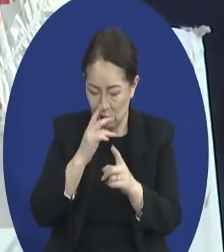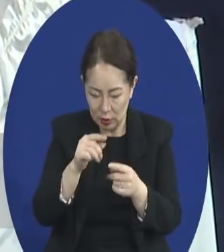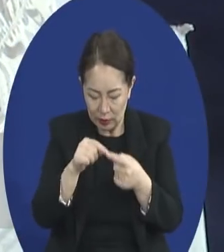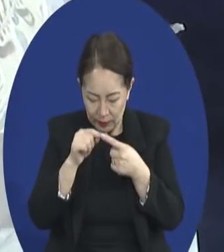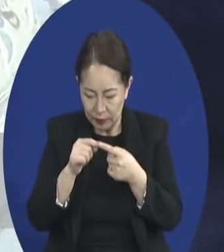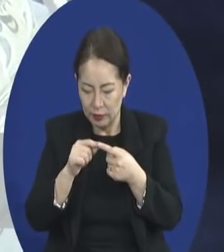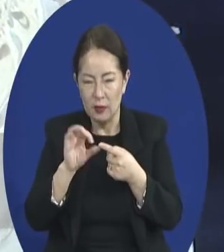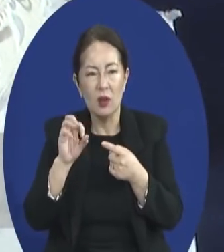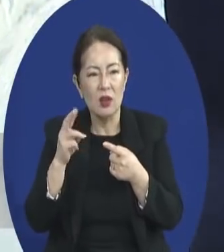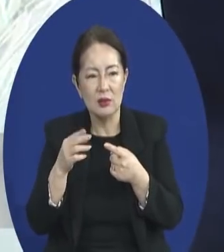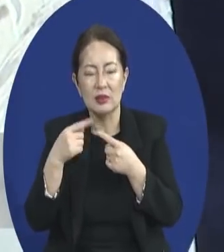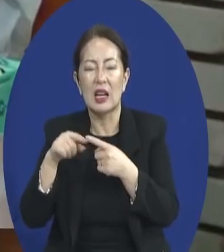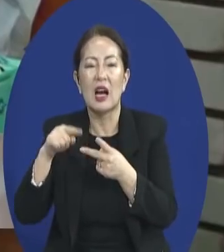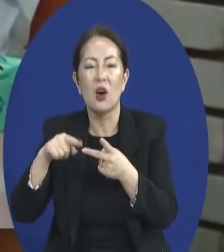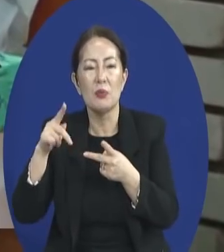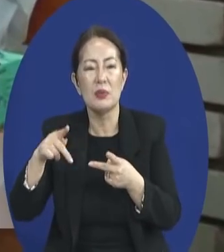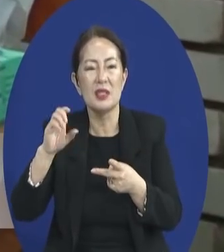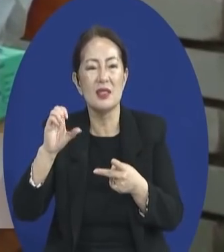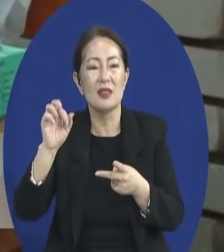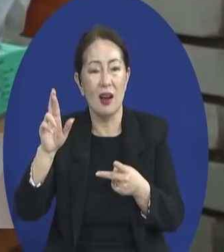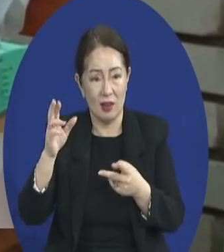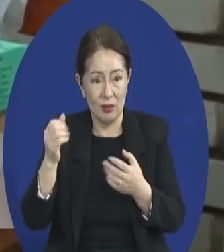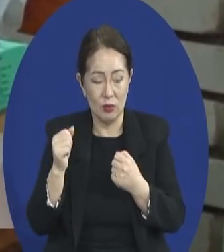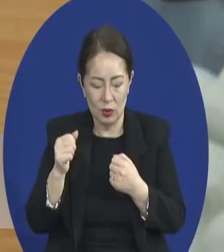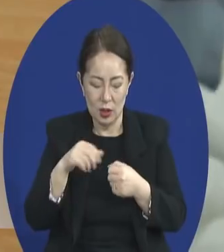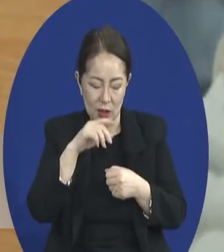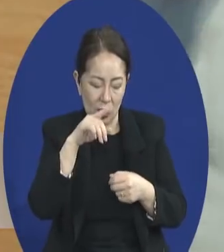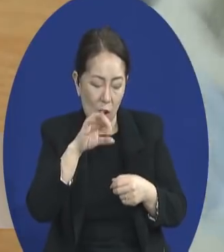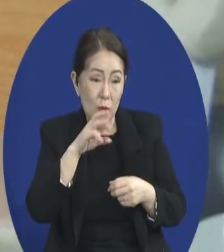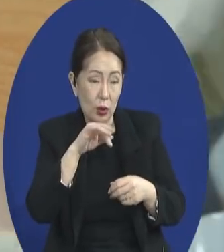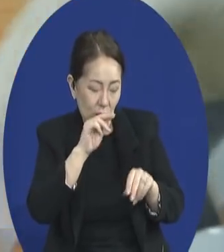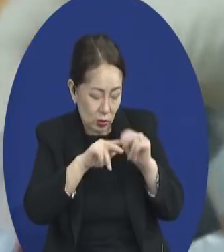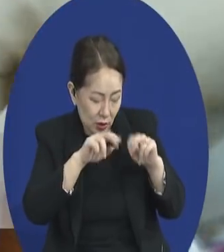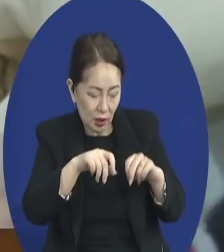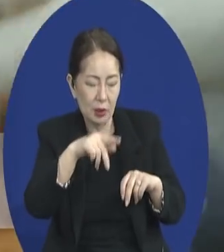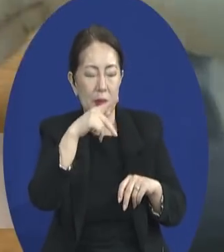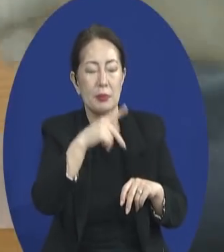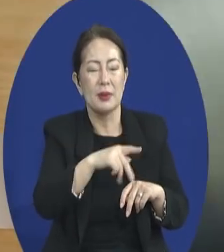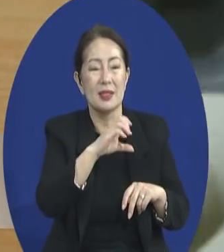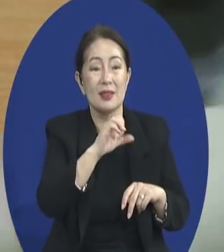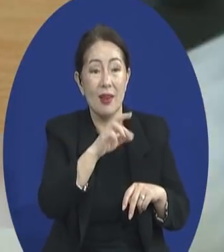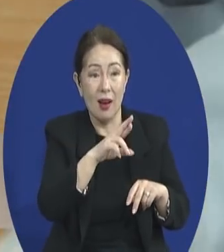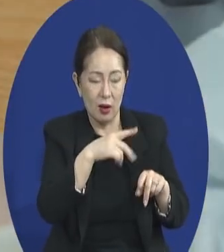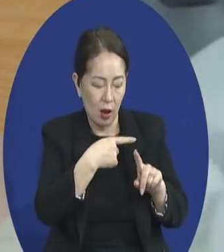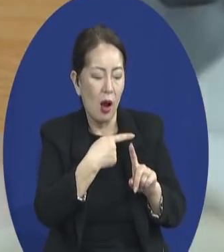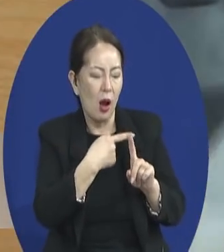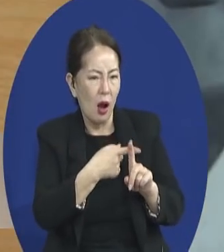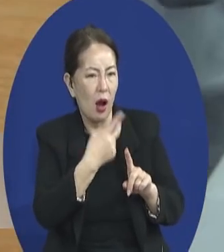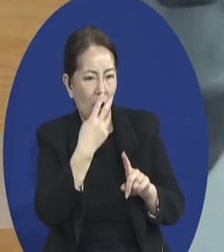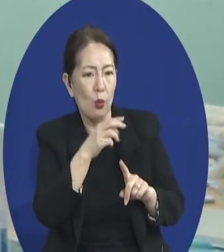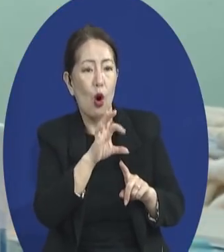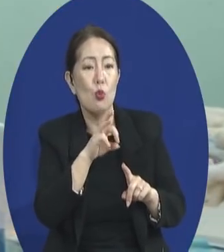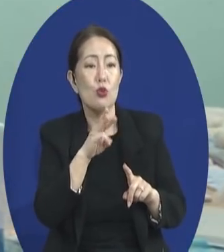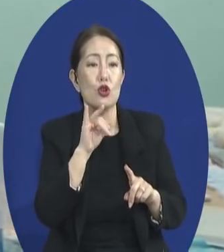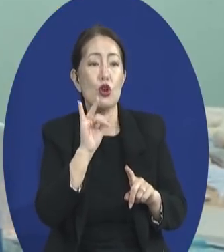шинжилгээгээр илрүүлж байна. Өөрөөр хэлбэл омикрон хувилбарыг PCR шинжилгээгээр илрүүлэх боломж байгаа гэлээ. Бустер тун омикрон хувилбарын